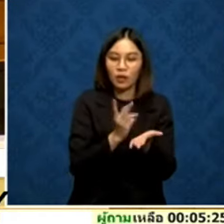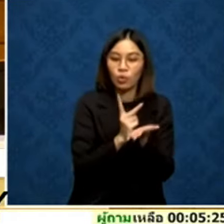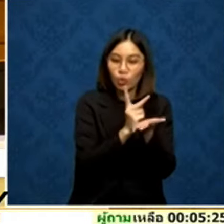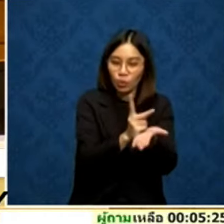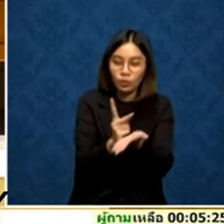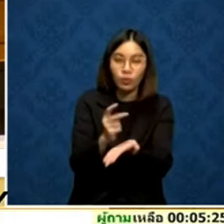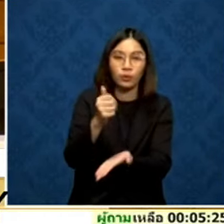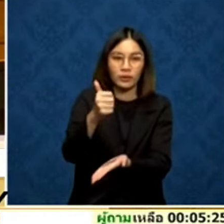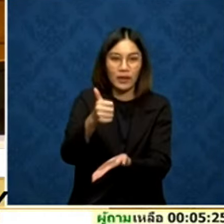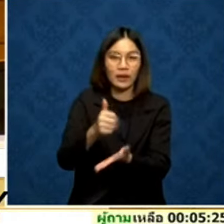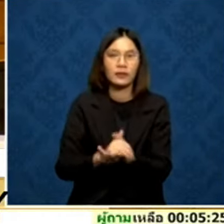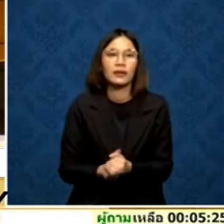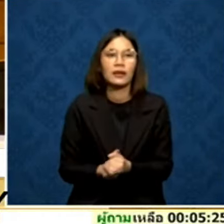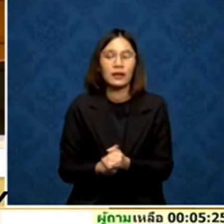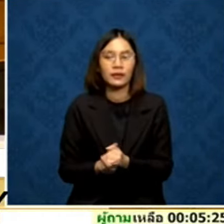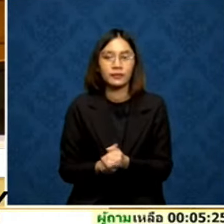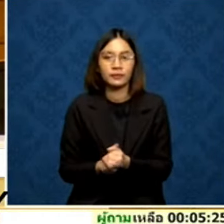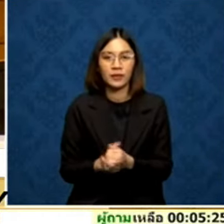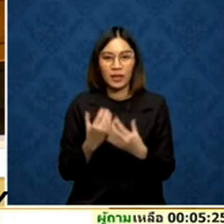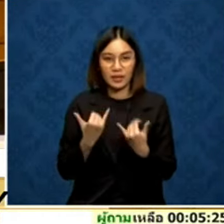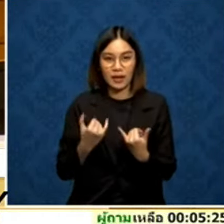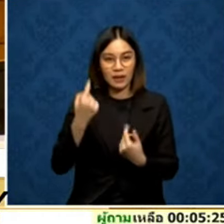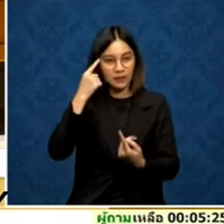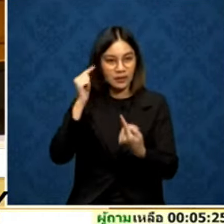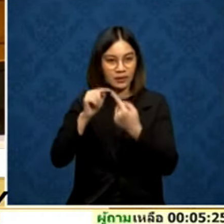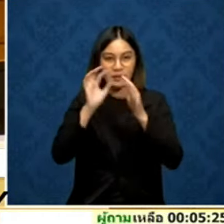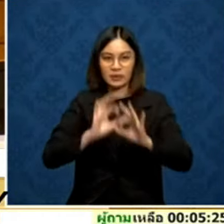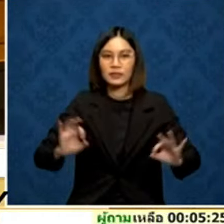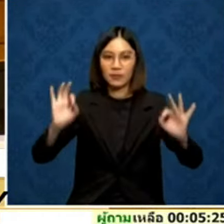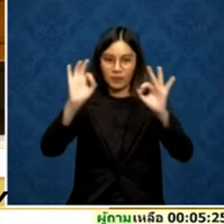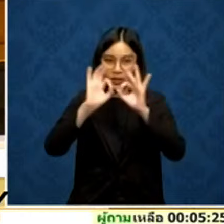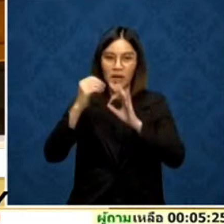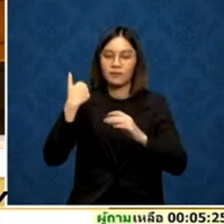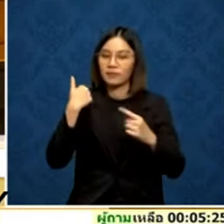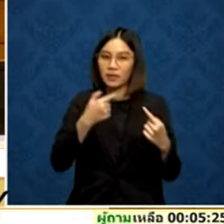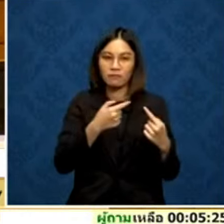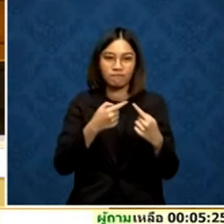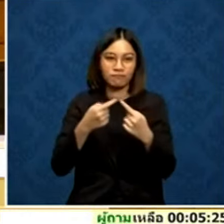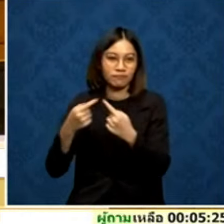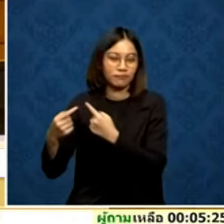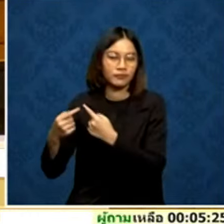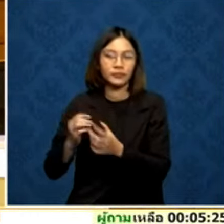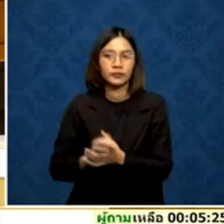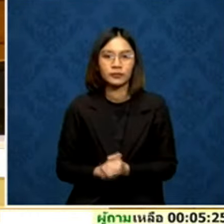ครับเพราะฉะนั้นเนี่ยก็เป็นเรื่องที่เราก็ยังให้ความสำคัญอย่างต่อเนื่องนะครับ